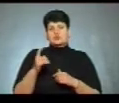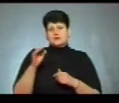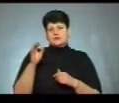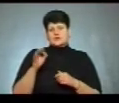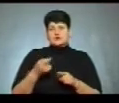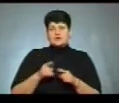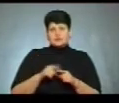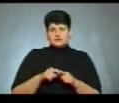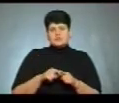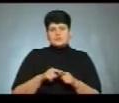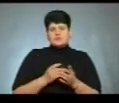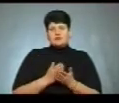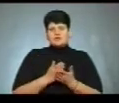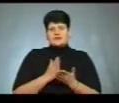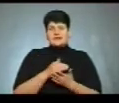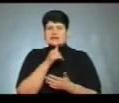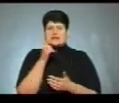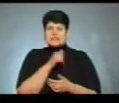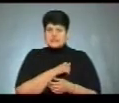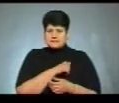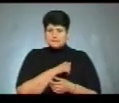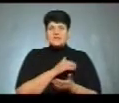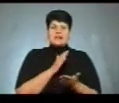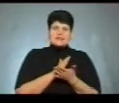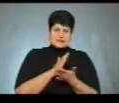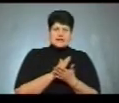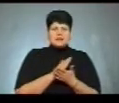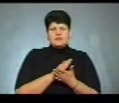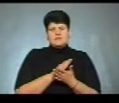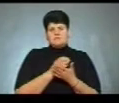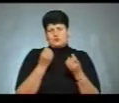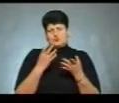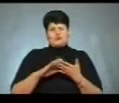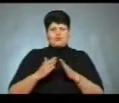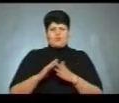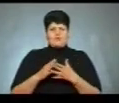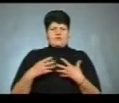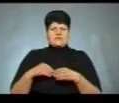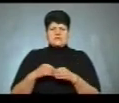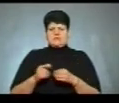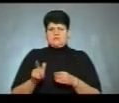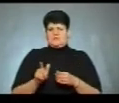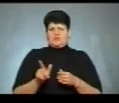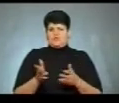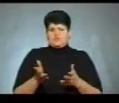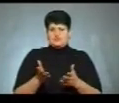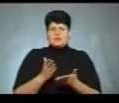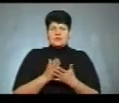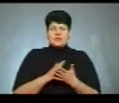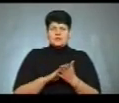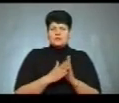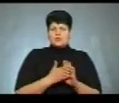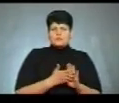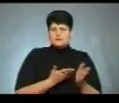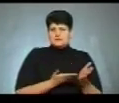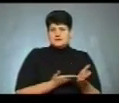ринку послуг, він знаходиться в тіні. Тобто є усні домовленості між сім'єю, є усні